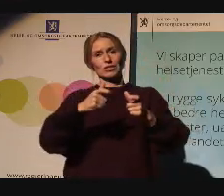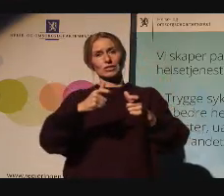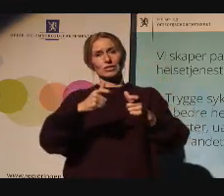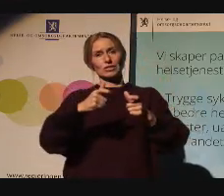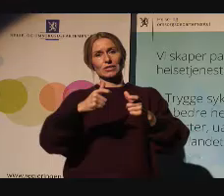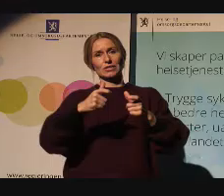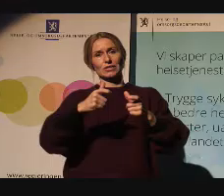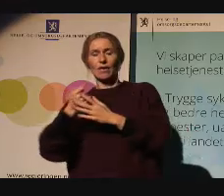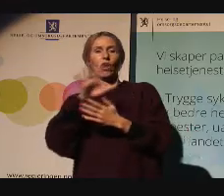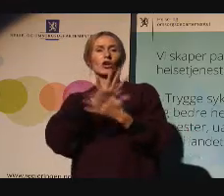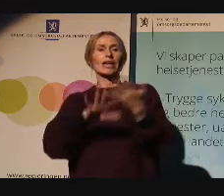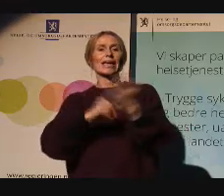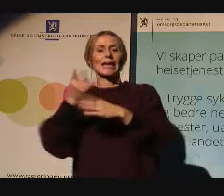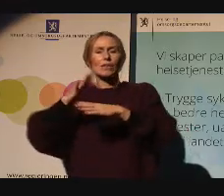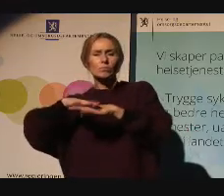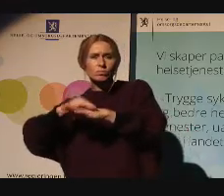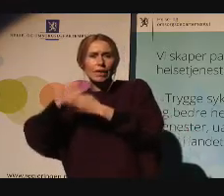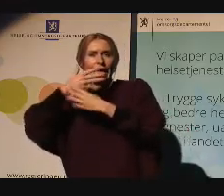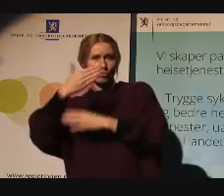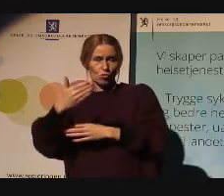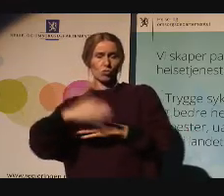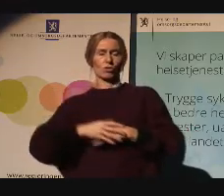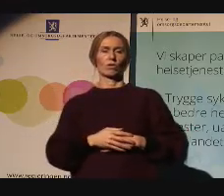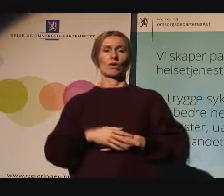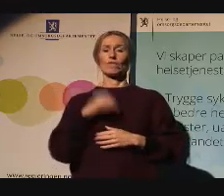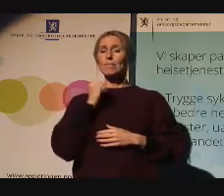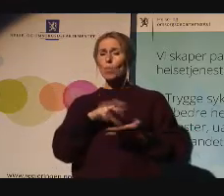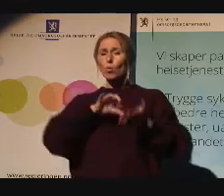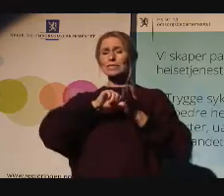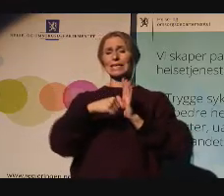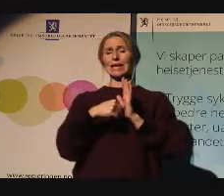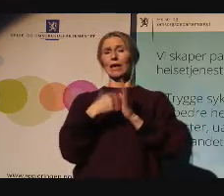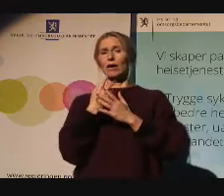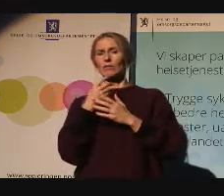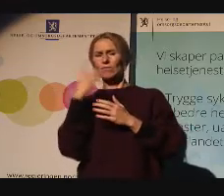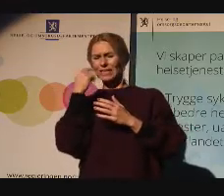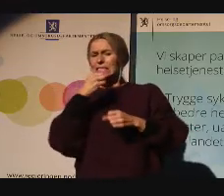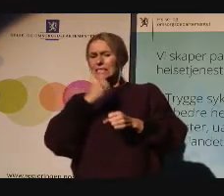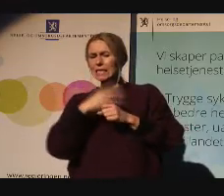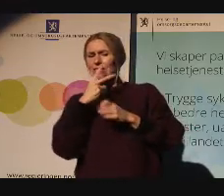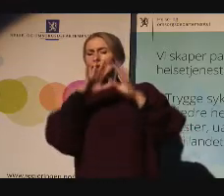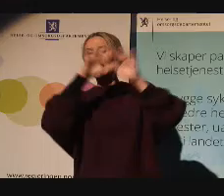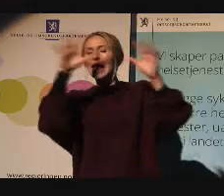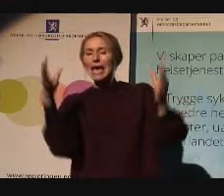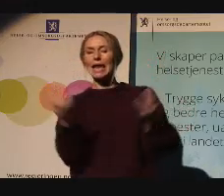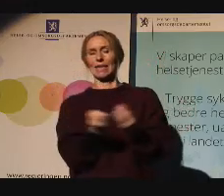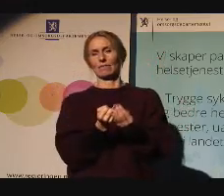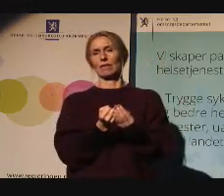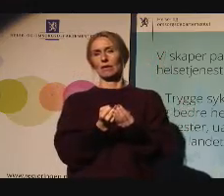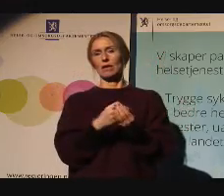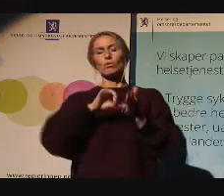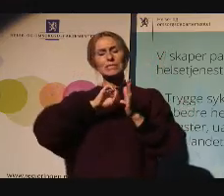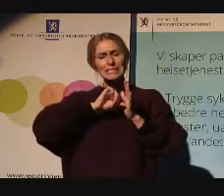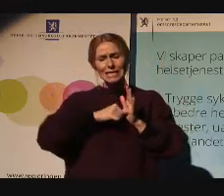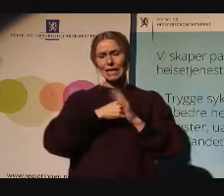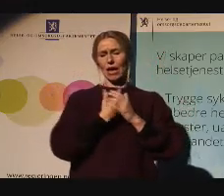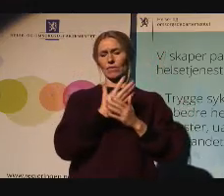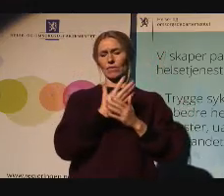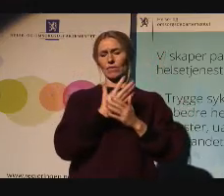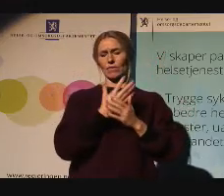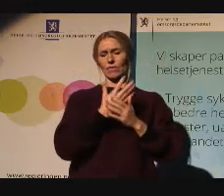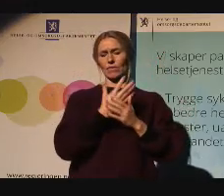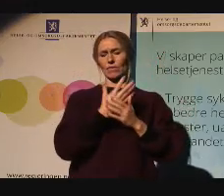god. Vi må sikre at vi ser helheten, og vi må sikre at barn får medvirke